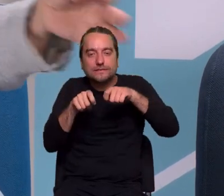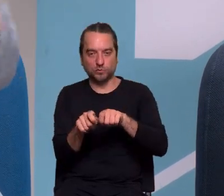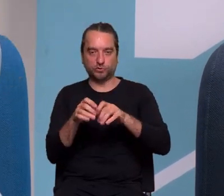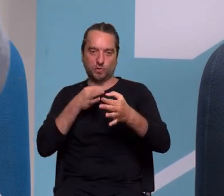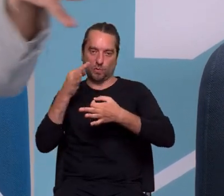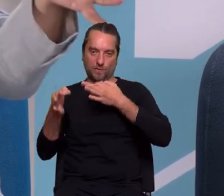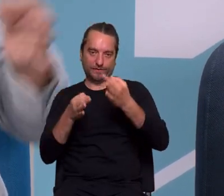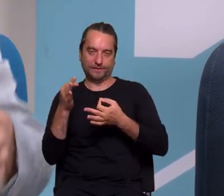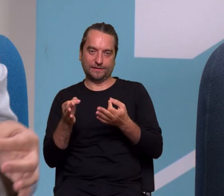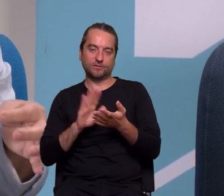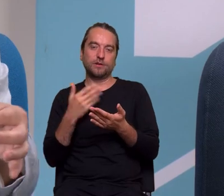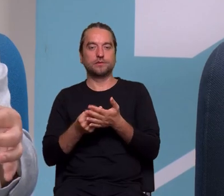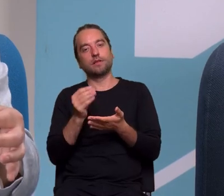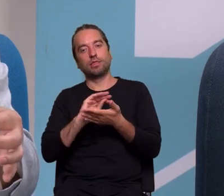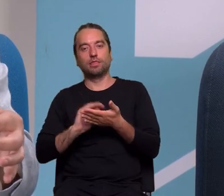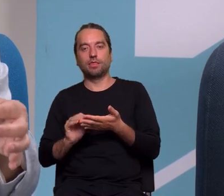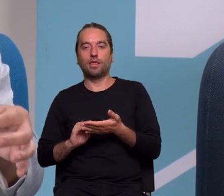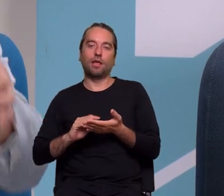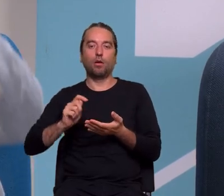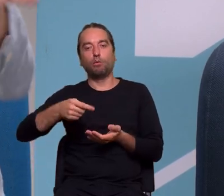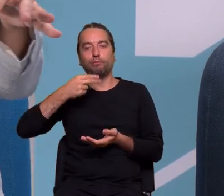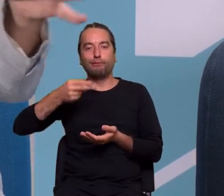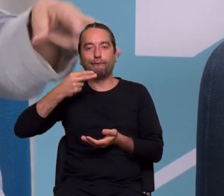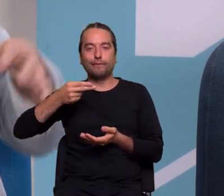prawda, i to będzie napisane łyżka